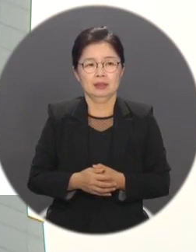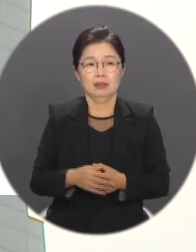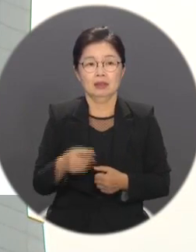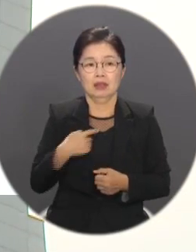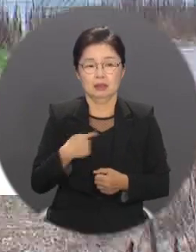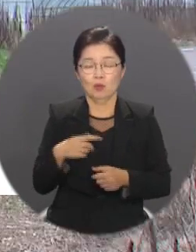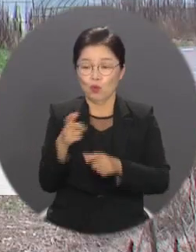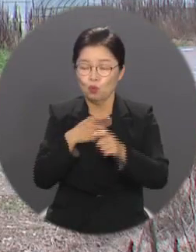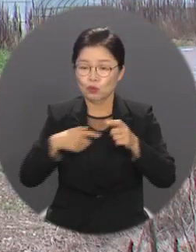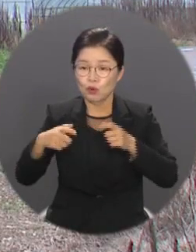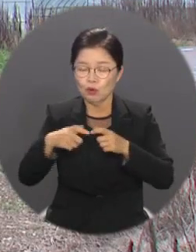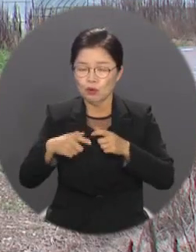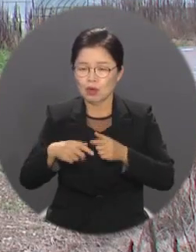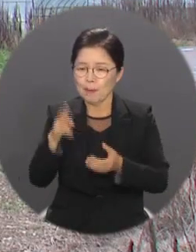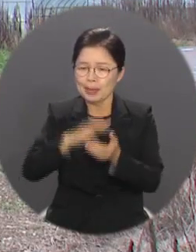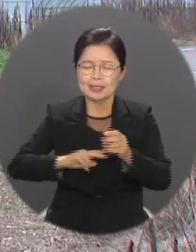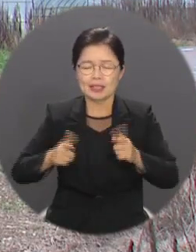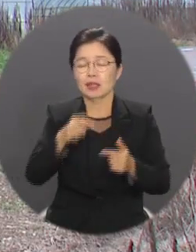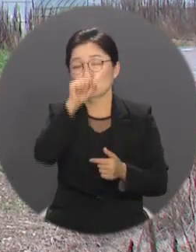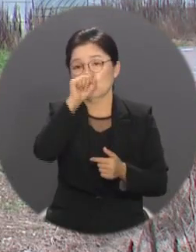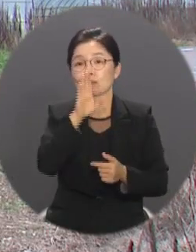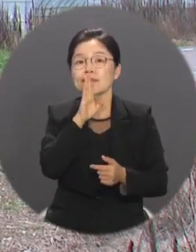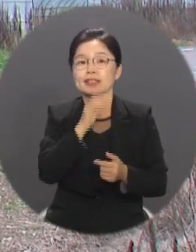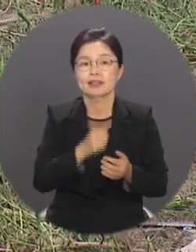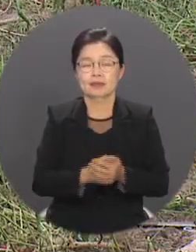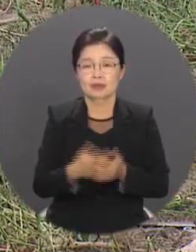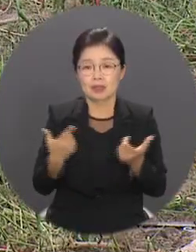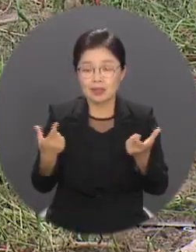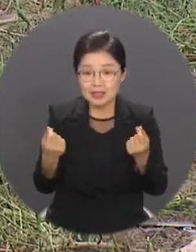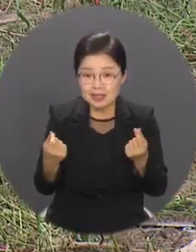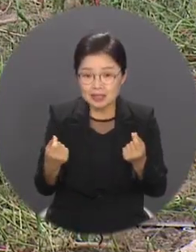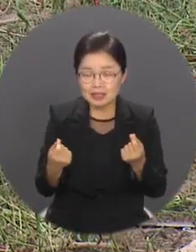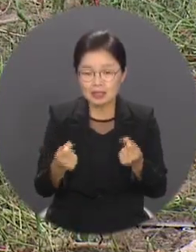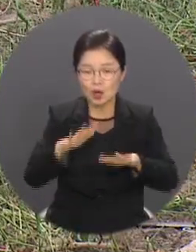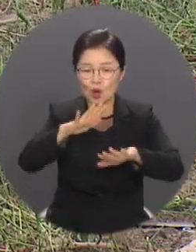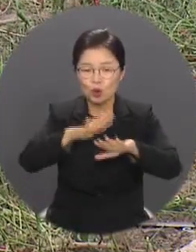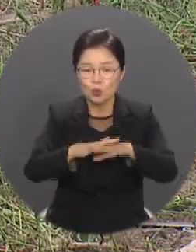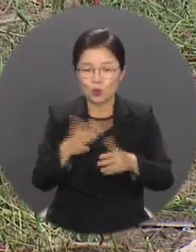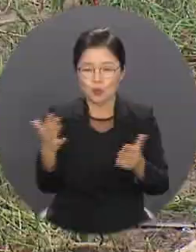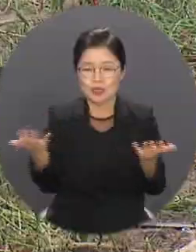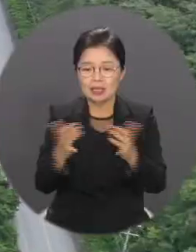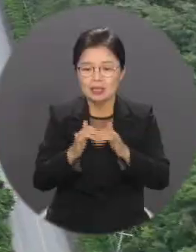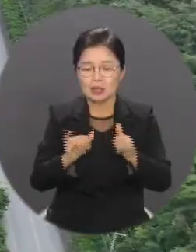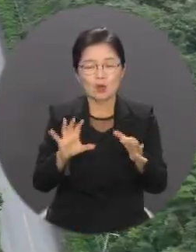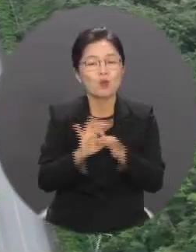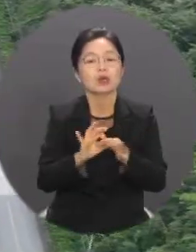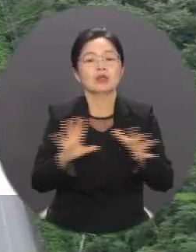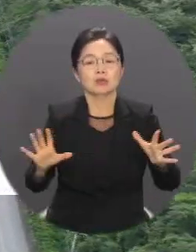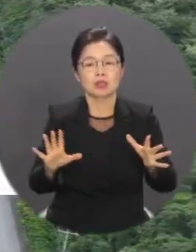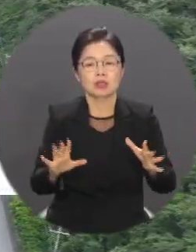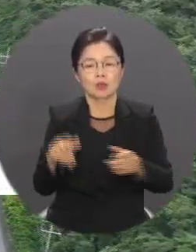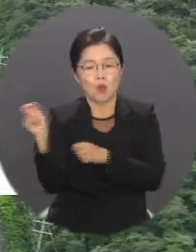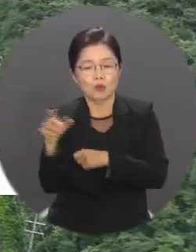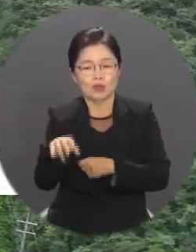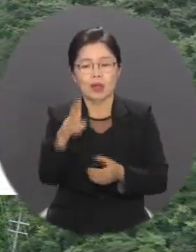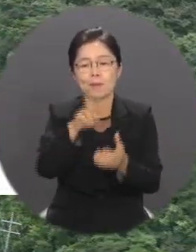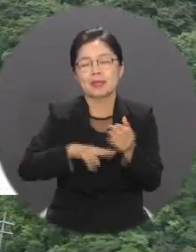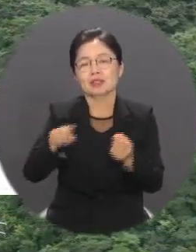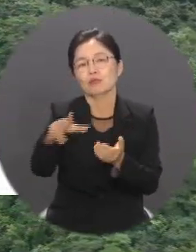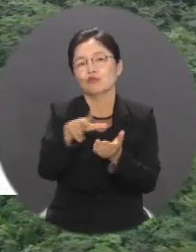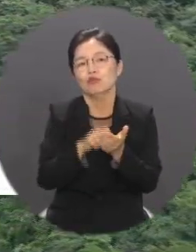1 농민들 의사와 무관하게 골 프 장 의 물이 공급되는 것도 문젭니다 농어촌 정비 법은